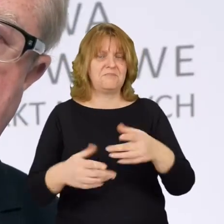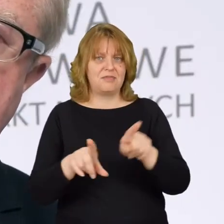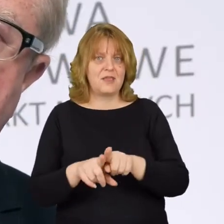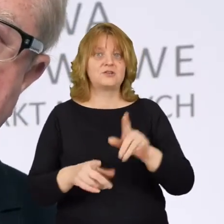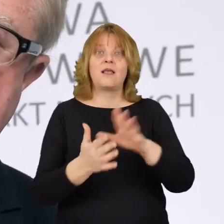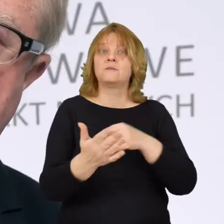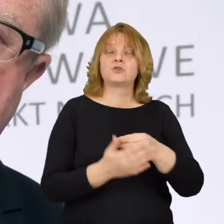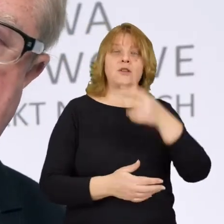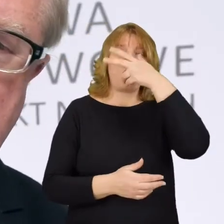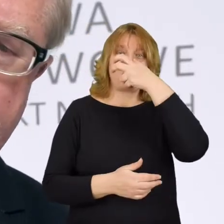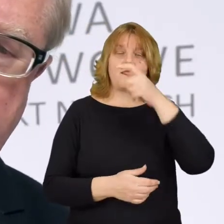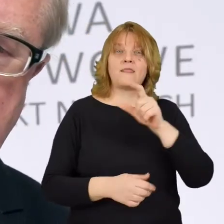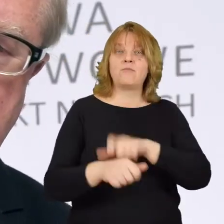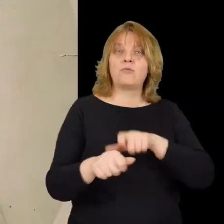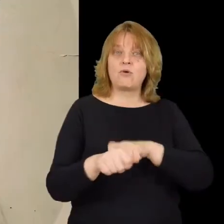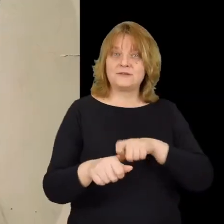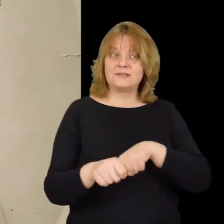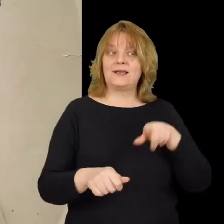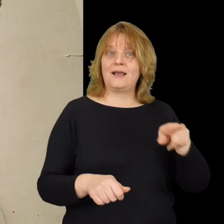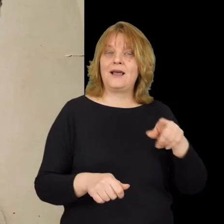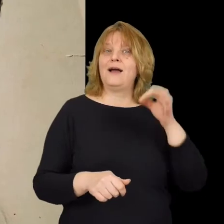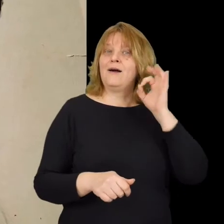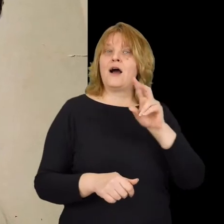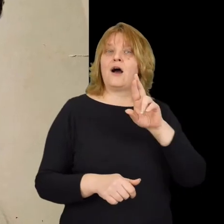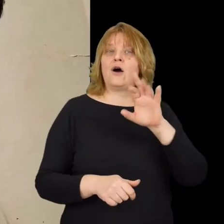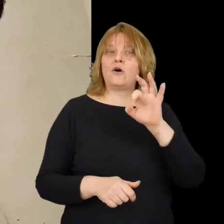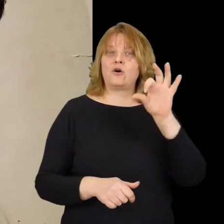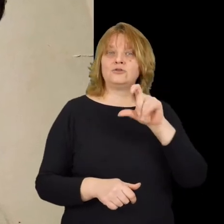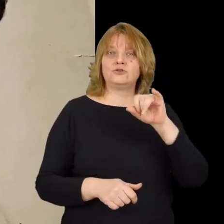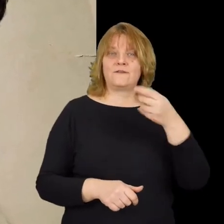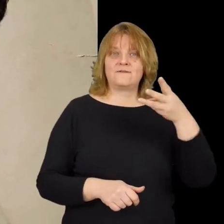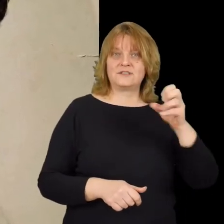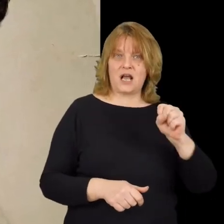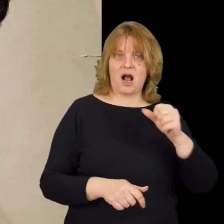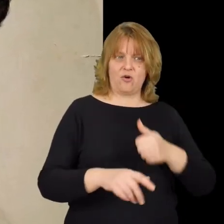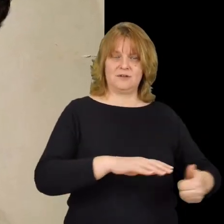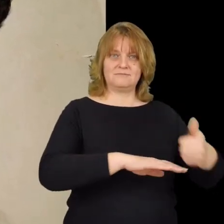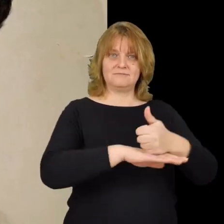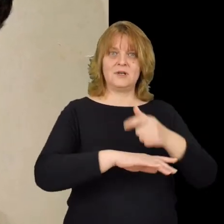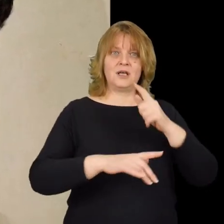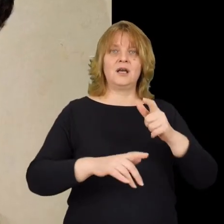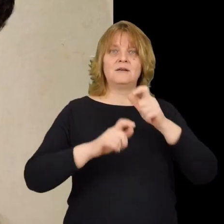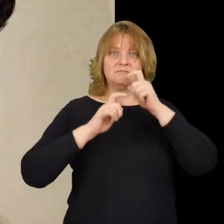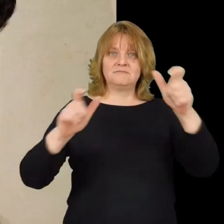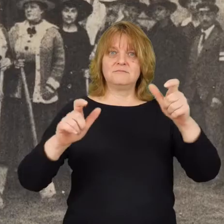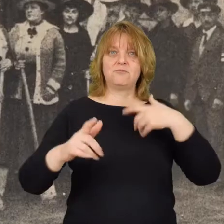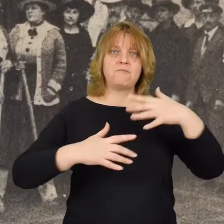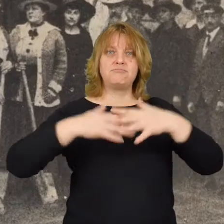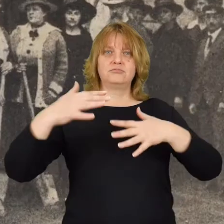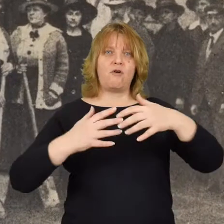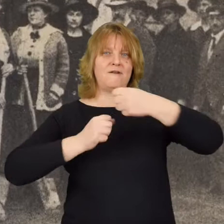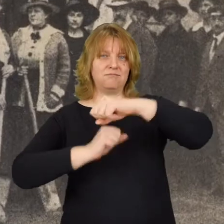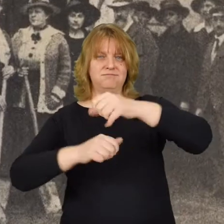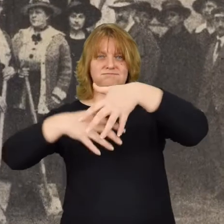są Orlęta Płockie, gdzie Rościszewska staje na czele i rzuca hasło budowy barykad, które